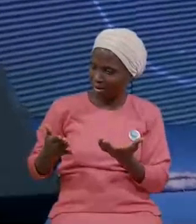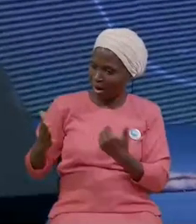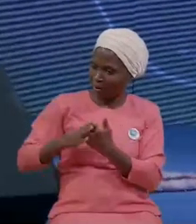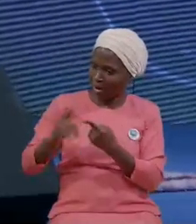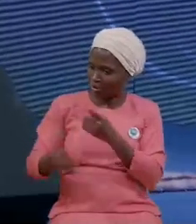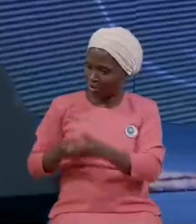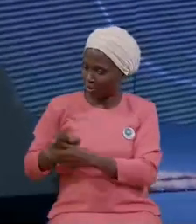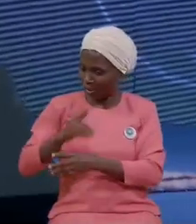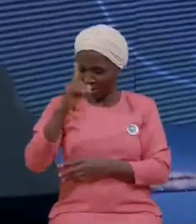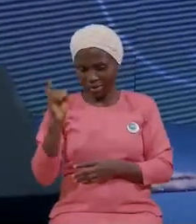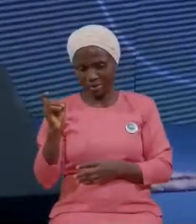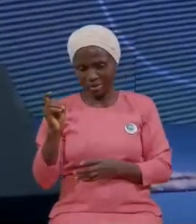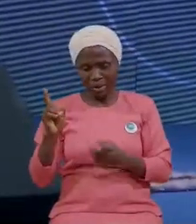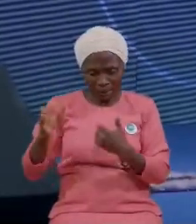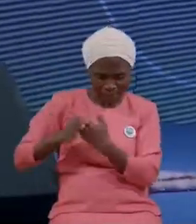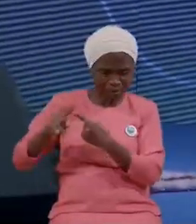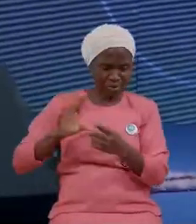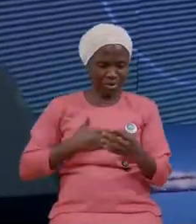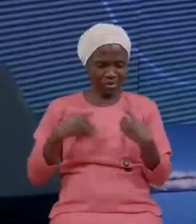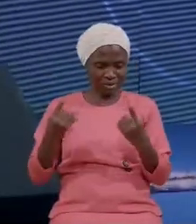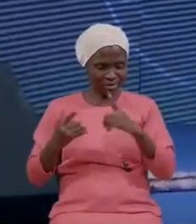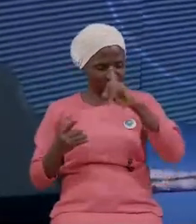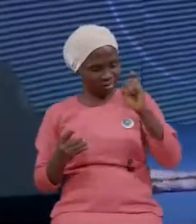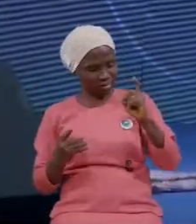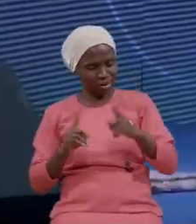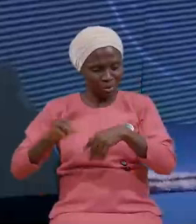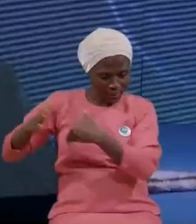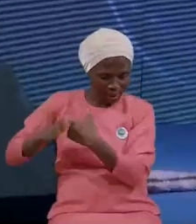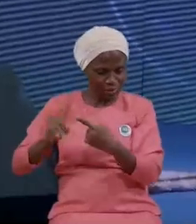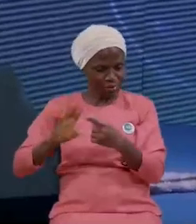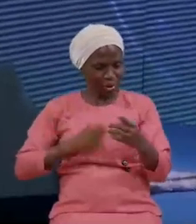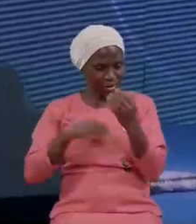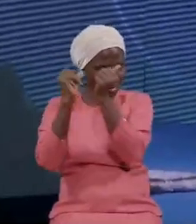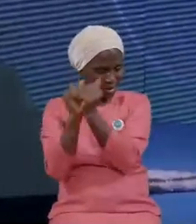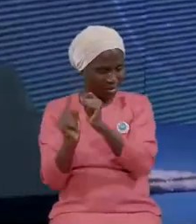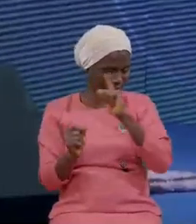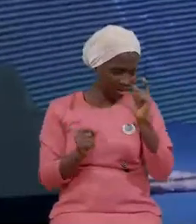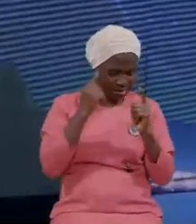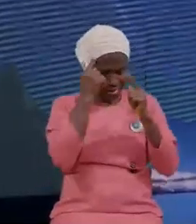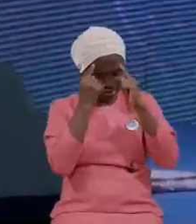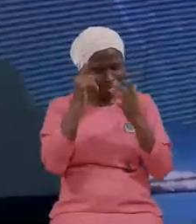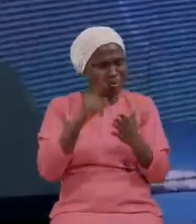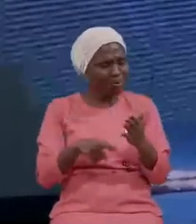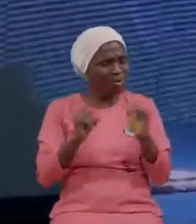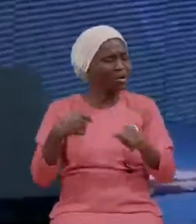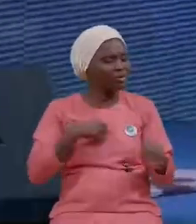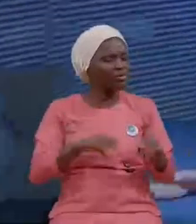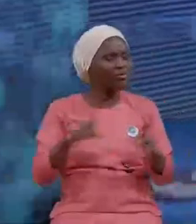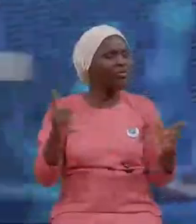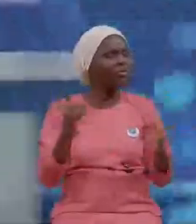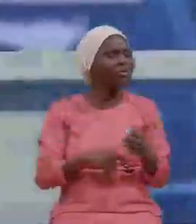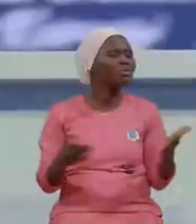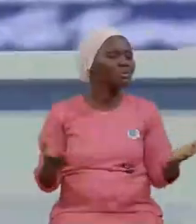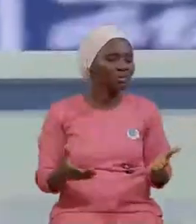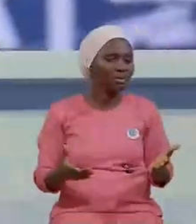péchés, à notre esclavage? Qu'est-ce que nous allons faire? Ils ont prié Dieu.